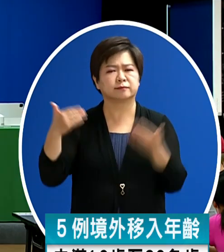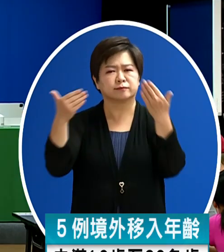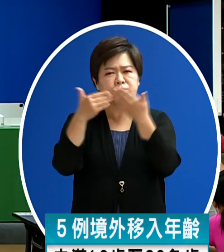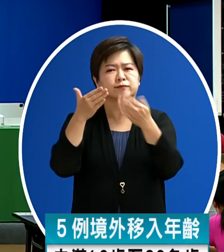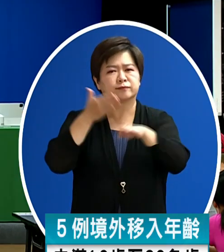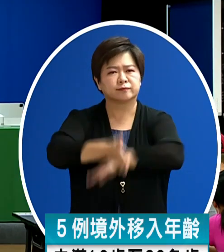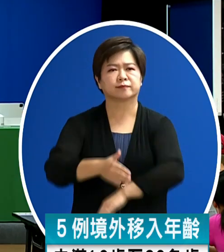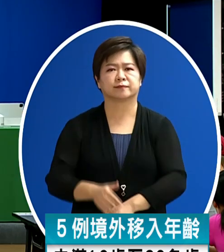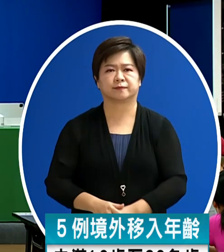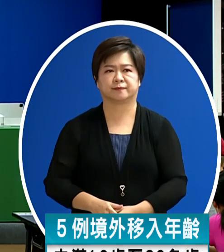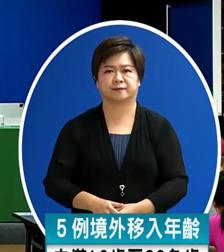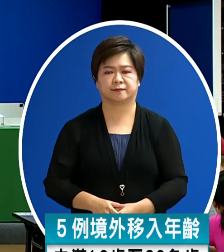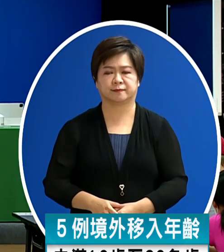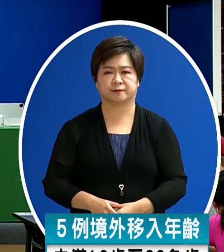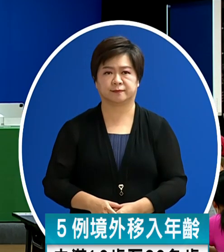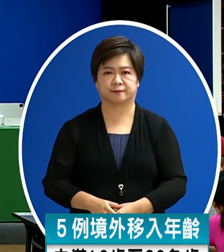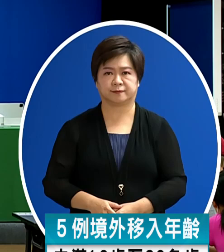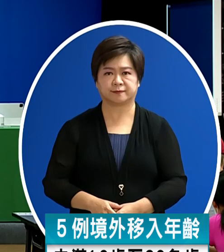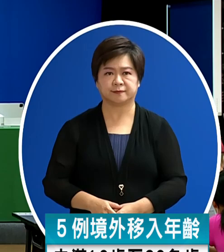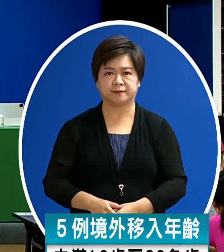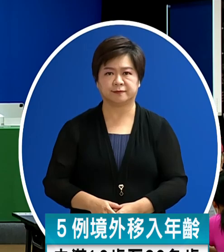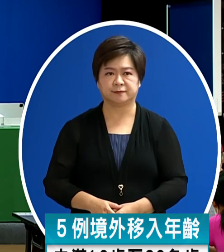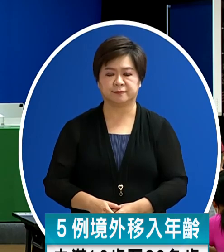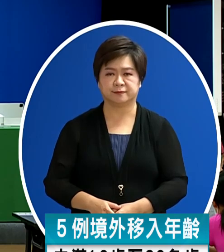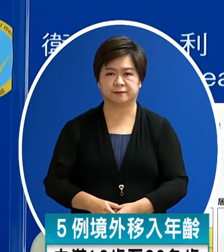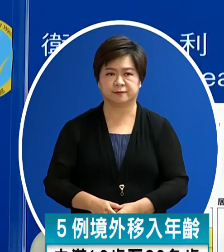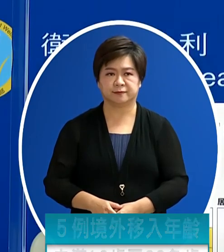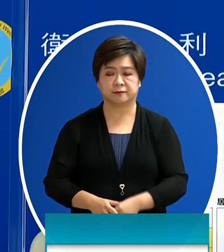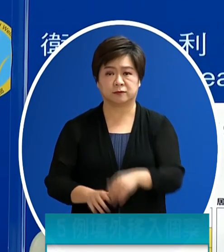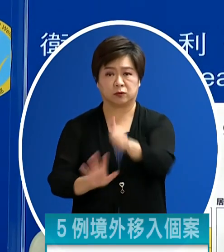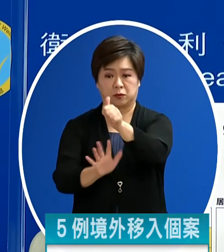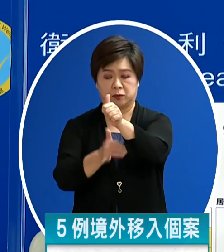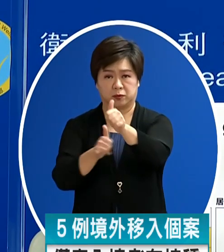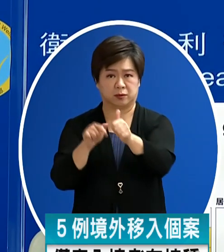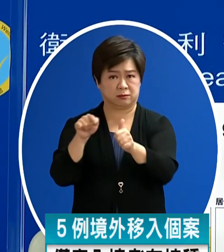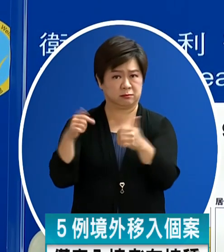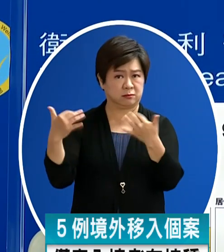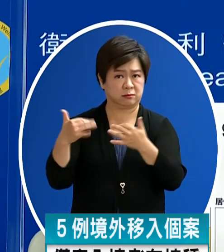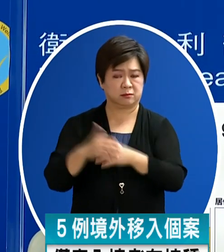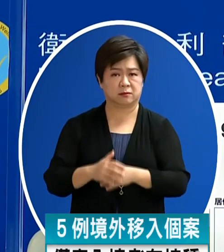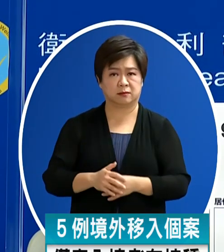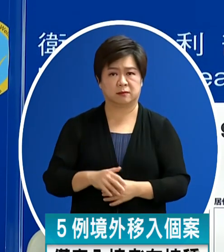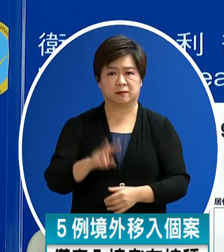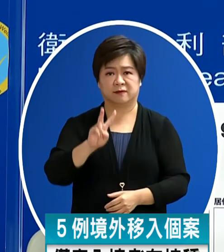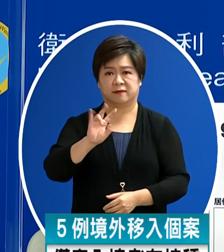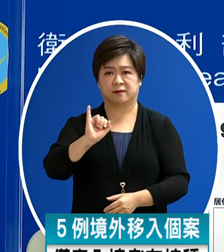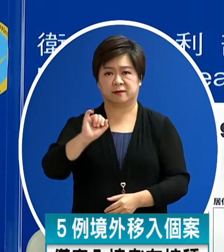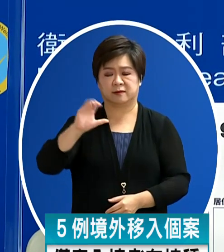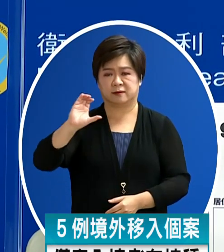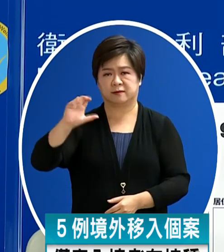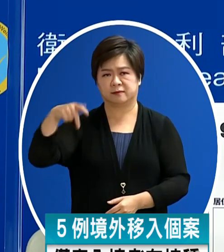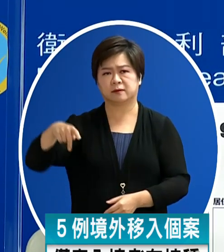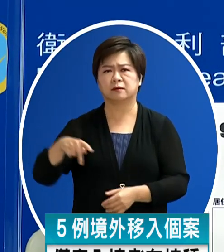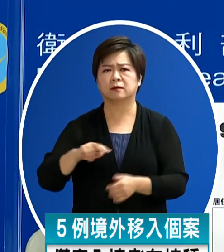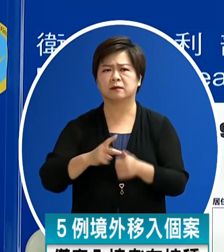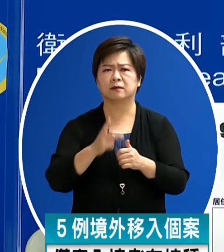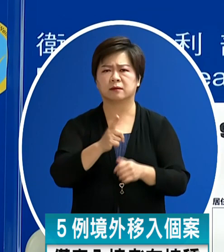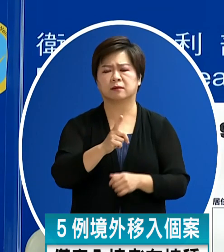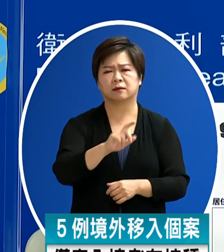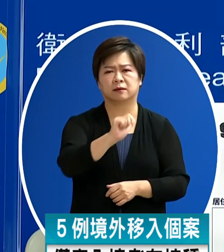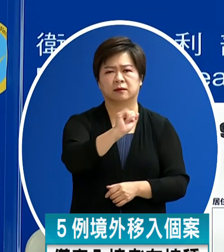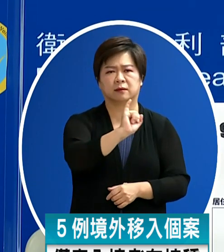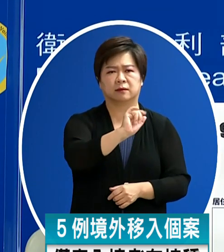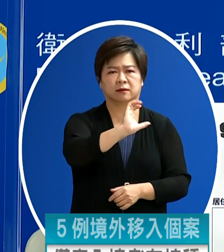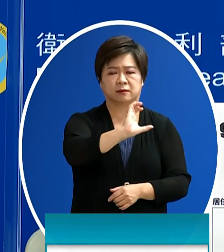那个几个委员有很高端的吗？ 那个委员的部分的话，我想 VICP 的部分跟 ACIP 一样哈，也